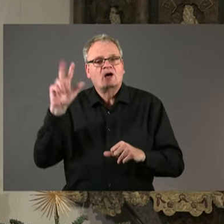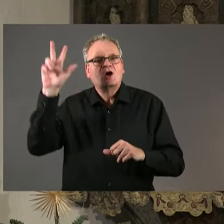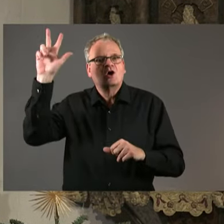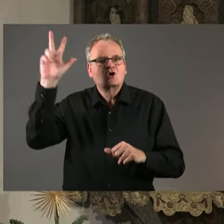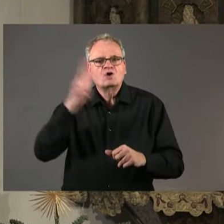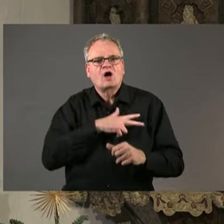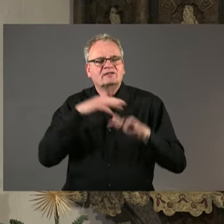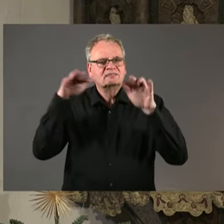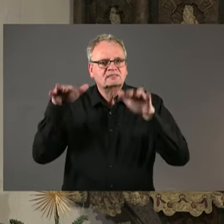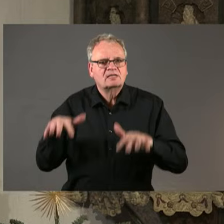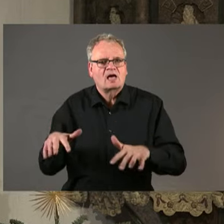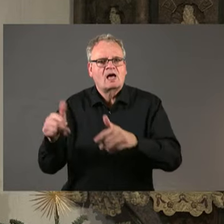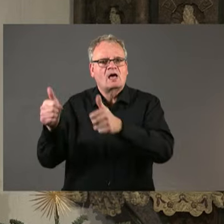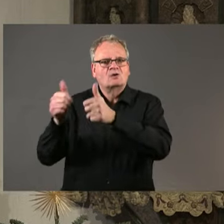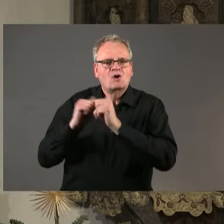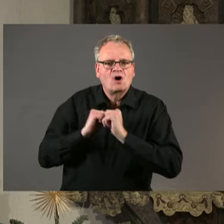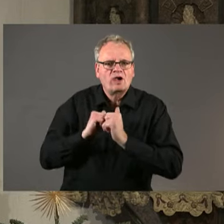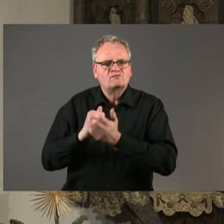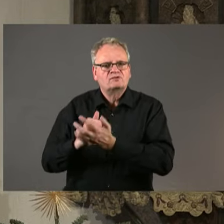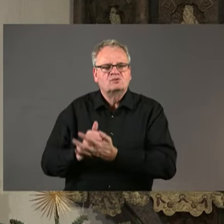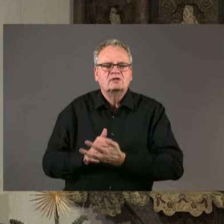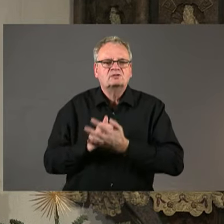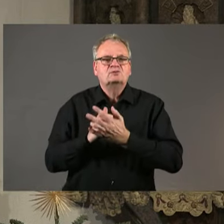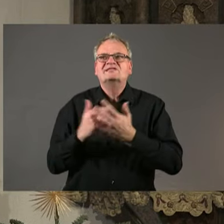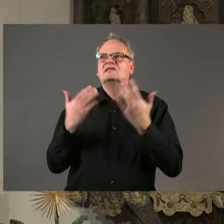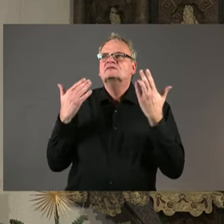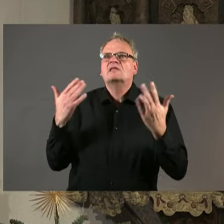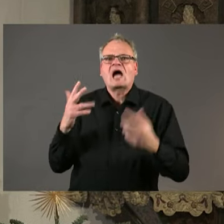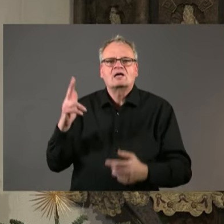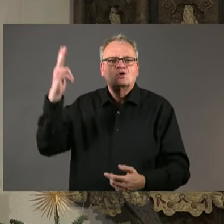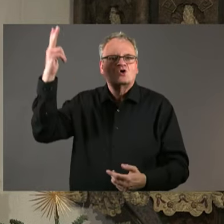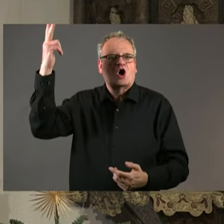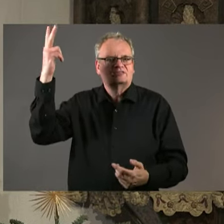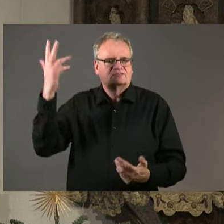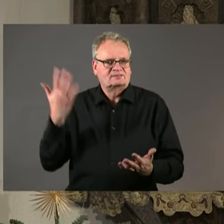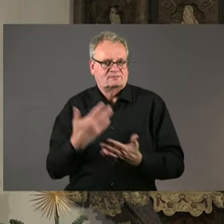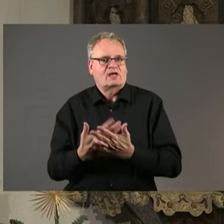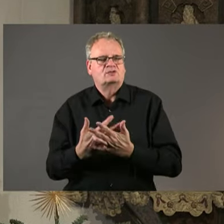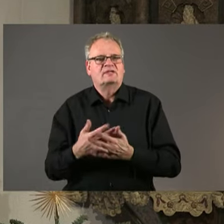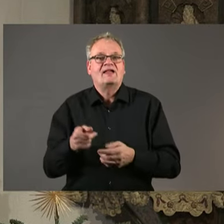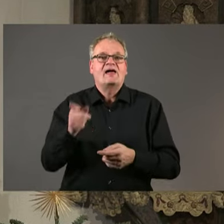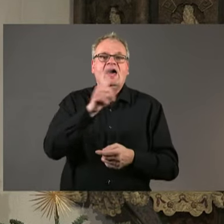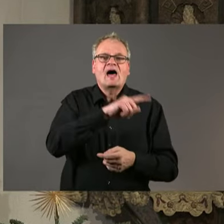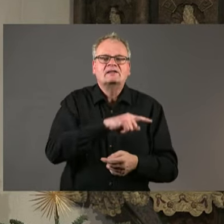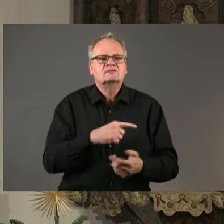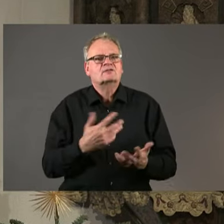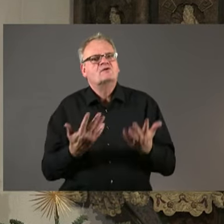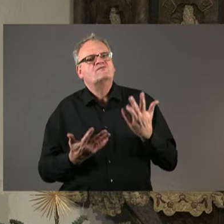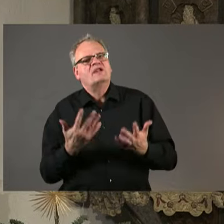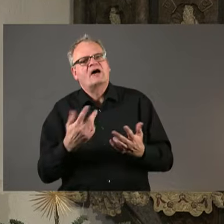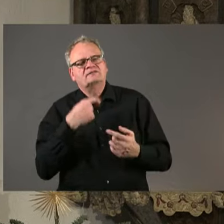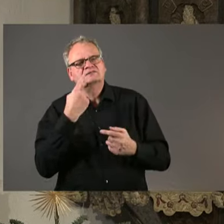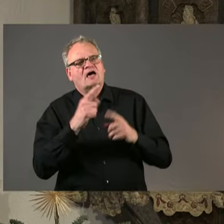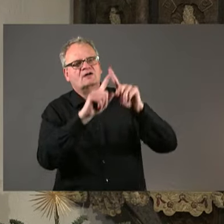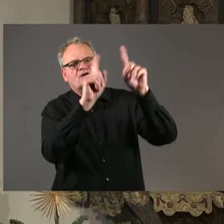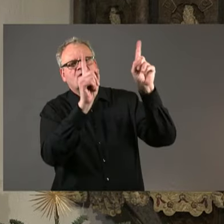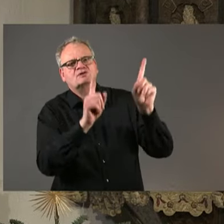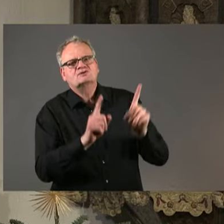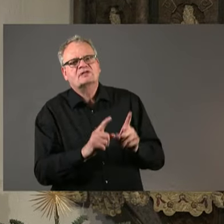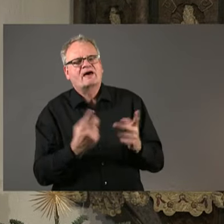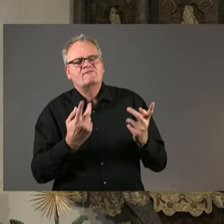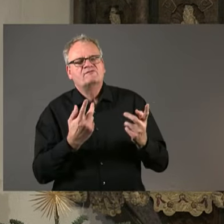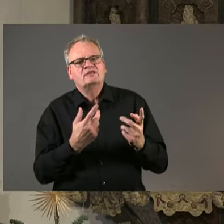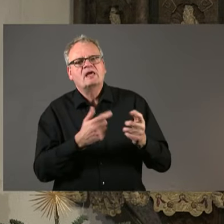macht mich wirklich froh. Danke Gott. Für andere ist der Stern fast wie ein